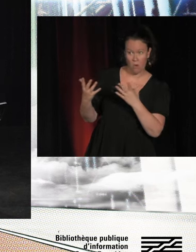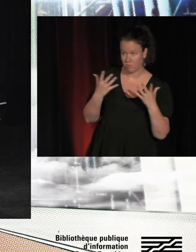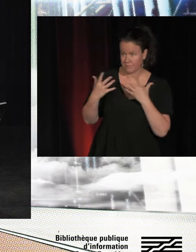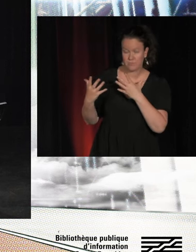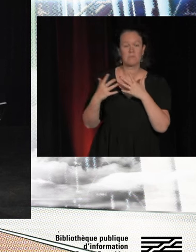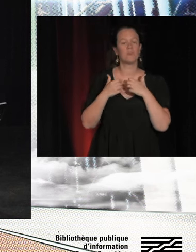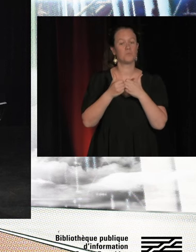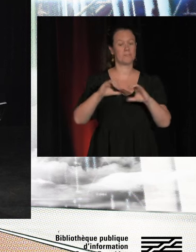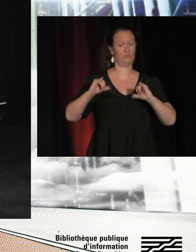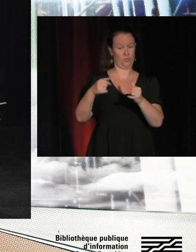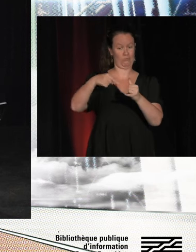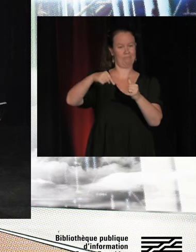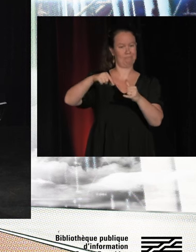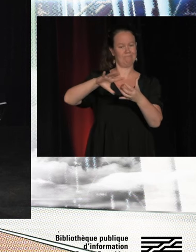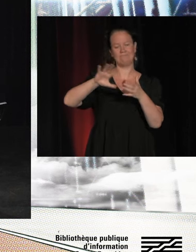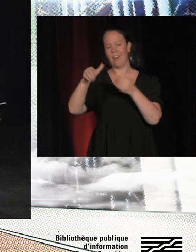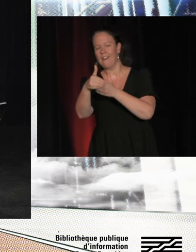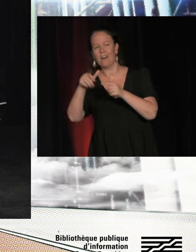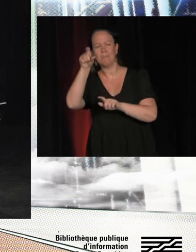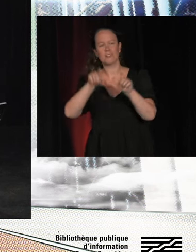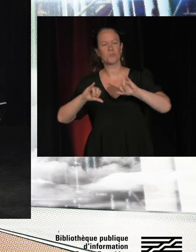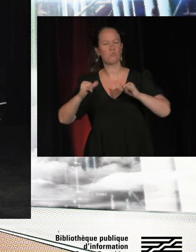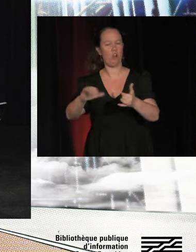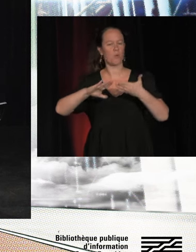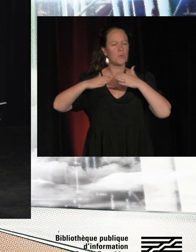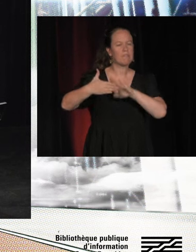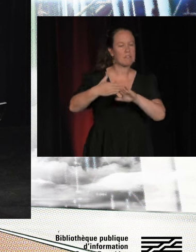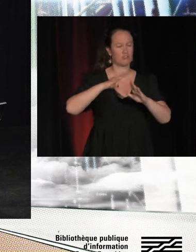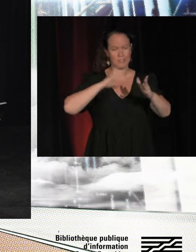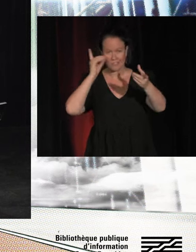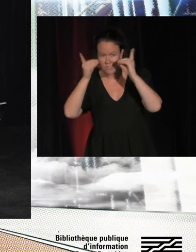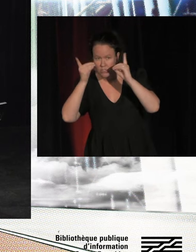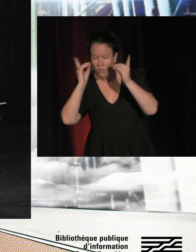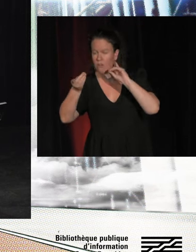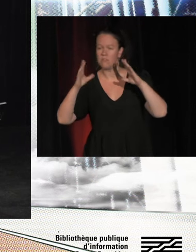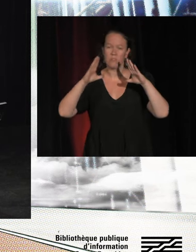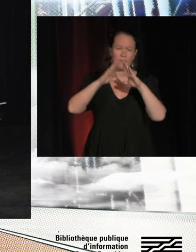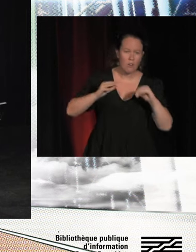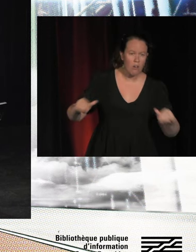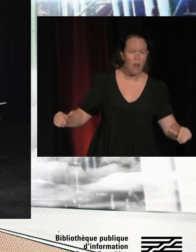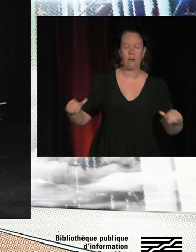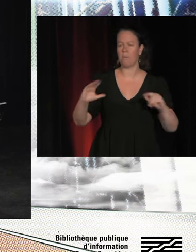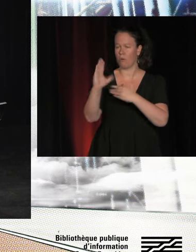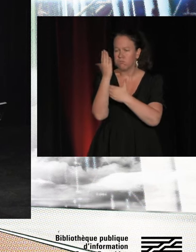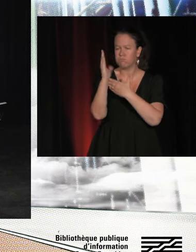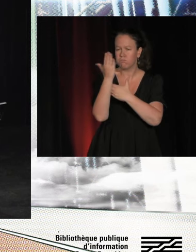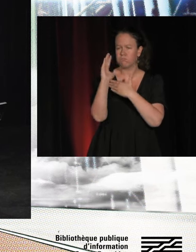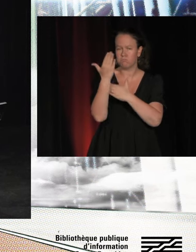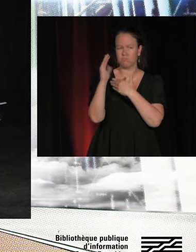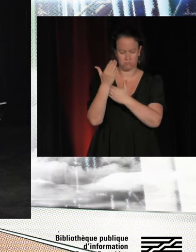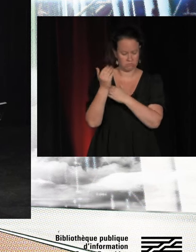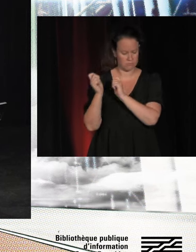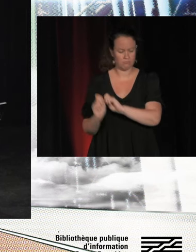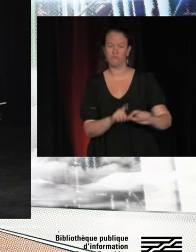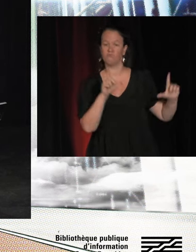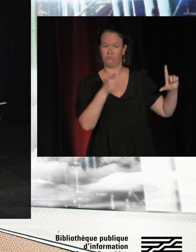des communautés de jeux, il y a des forums, il y a des Discord aussi avec les communautés donc, qui expliquent tout comment ça se passe. On peut revenir sur l'écran de jeu si